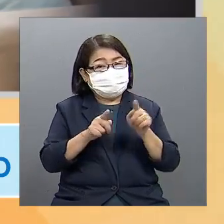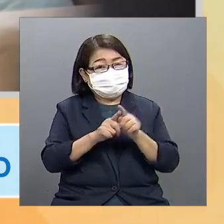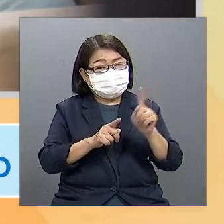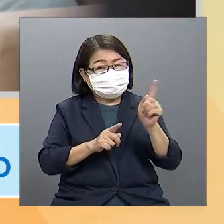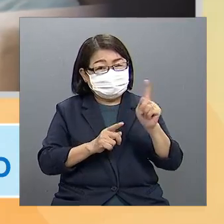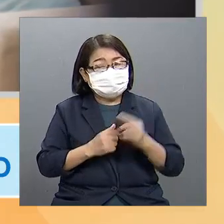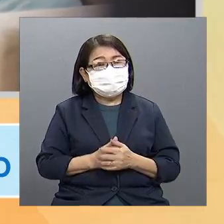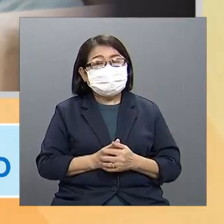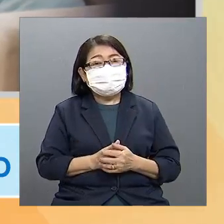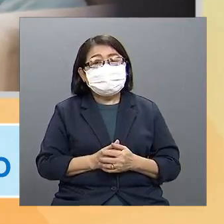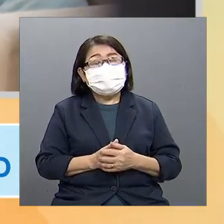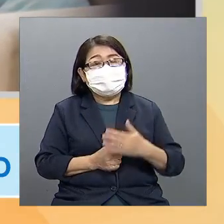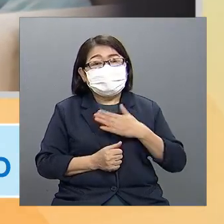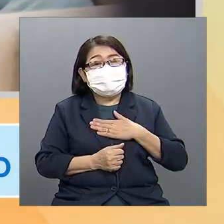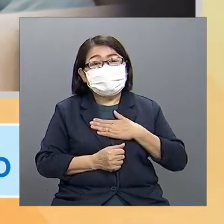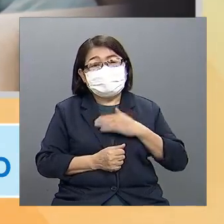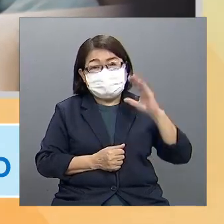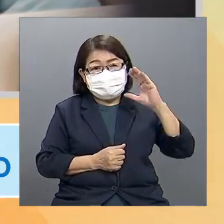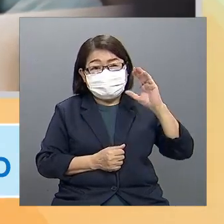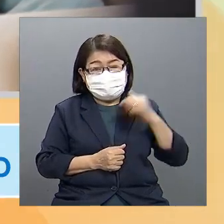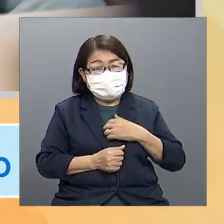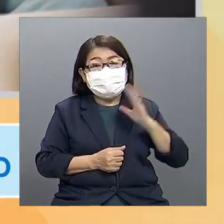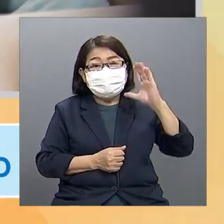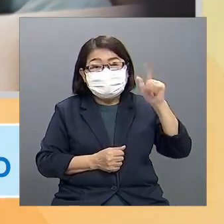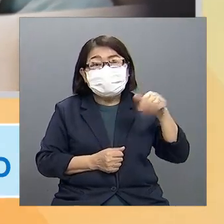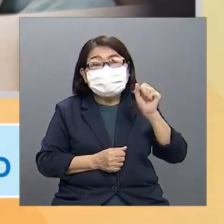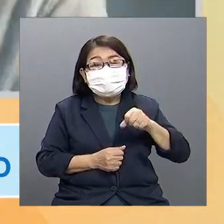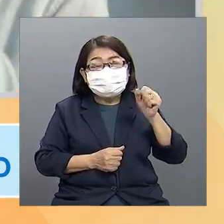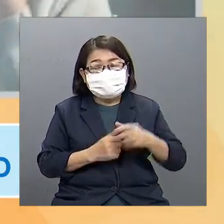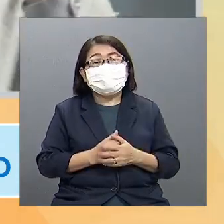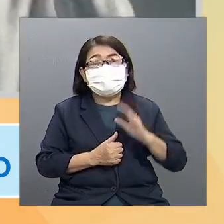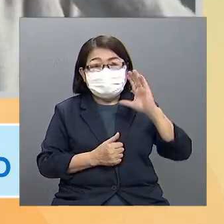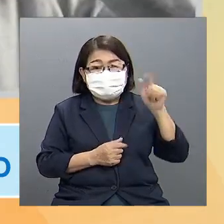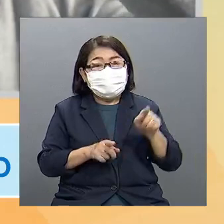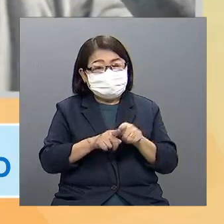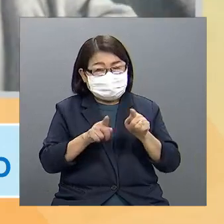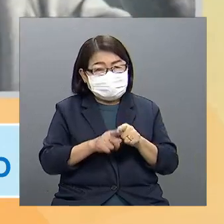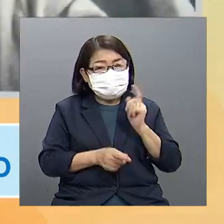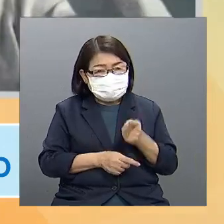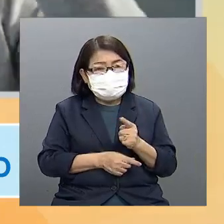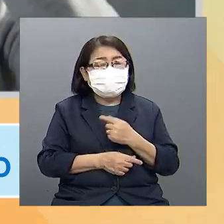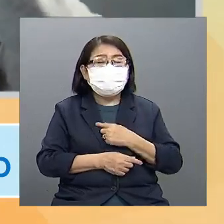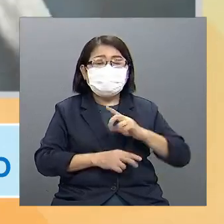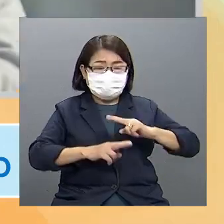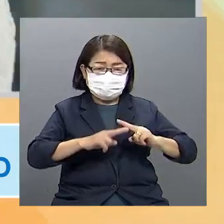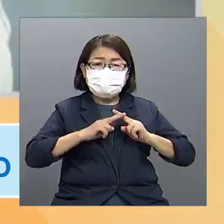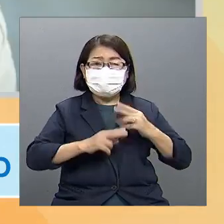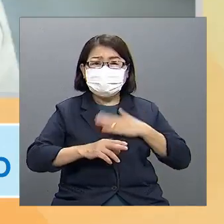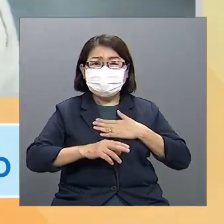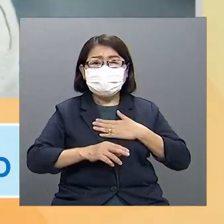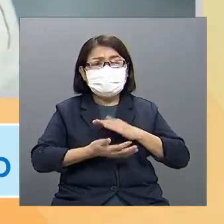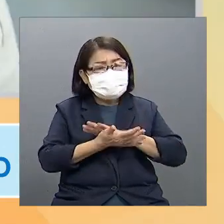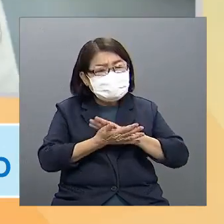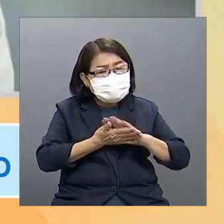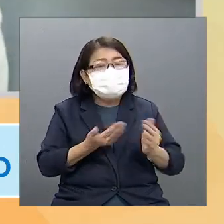เป็นเราอยู่ในวงเดียวกันใช่ไหมคะถ้าคุณพ่อคุณแม่ดูแลตัวเองเสมอเรากับลูกก็จะสะอาดปลอดภัยถ้าเ